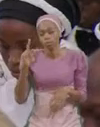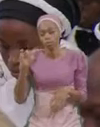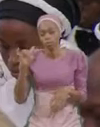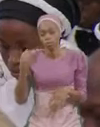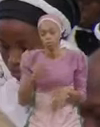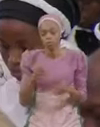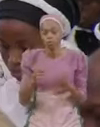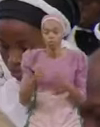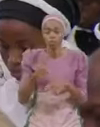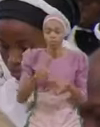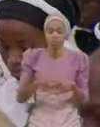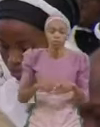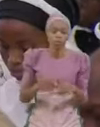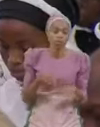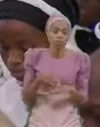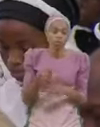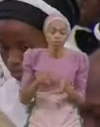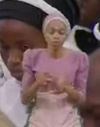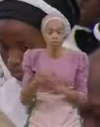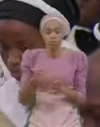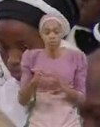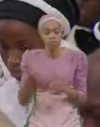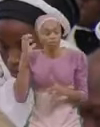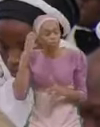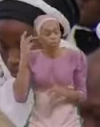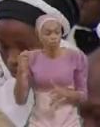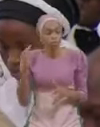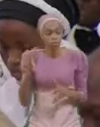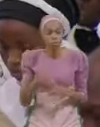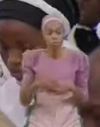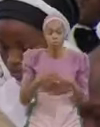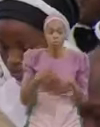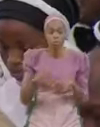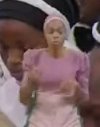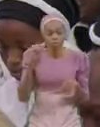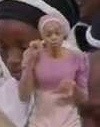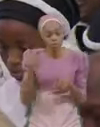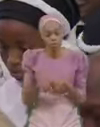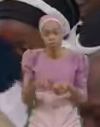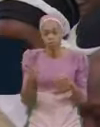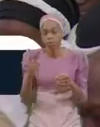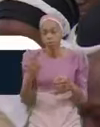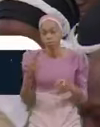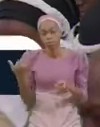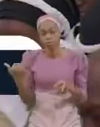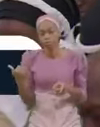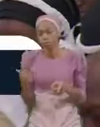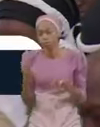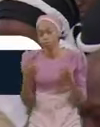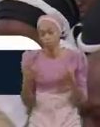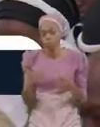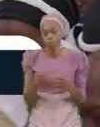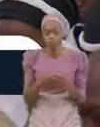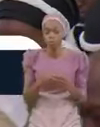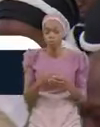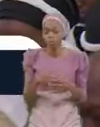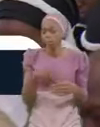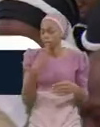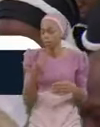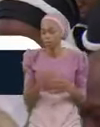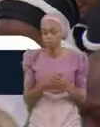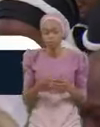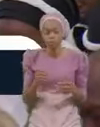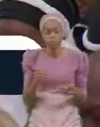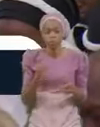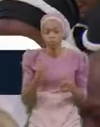sa parole Mar occupée à diverses soins domestiqu surv dit seigneur cela ne te fait-il rien que ma